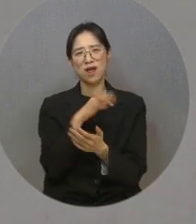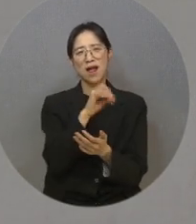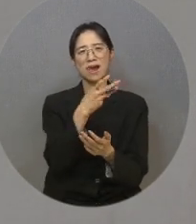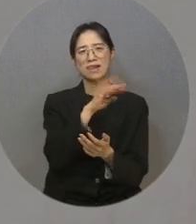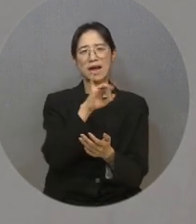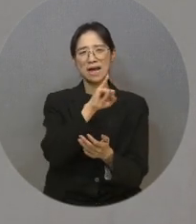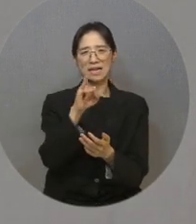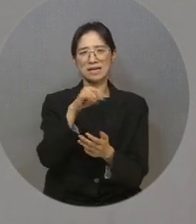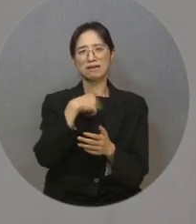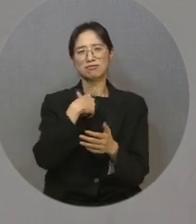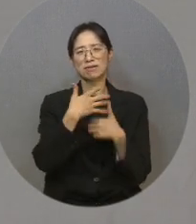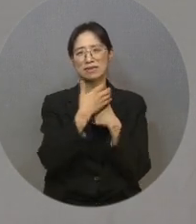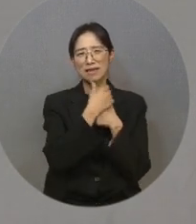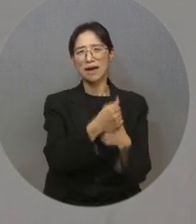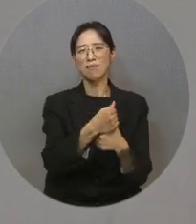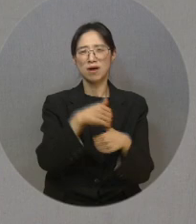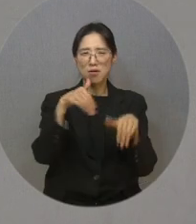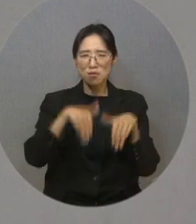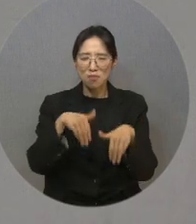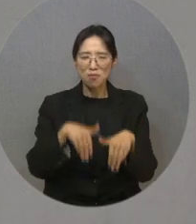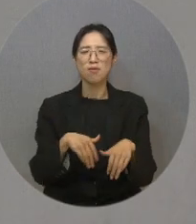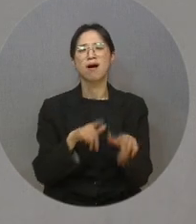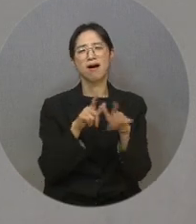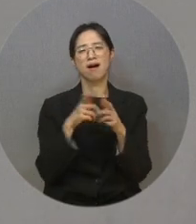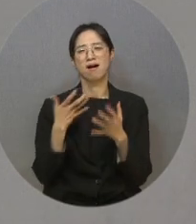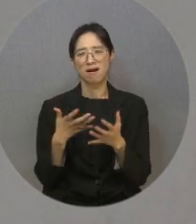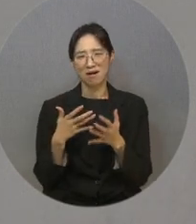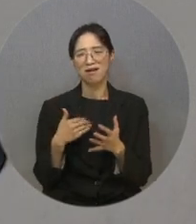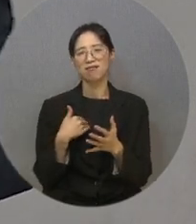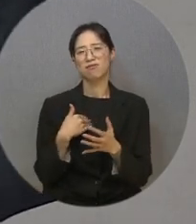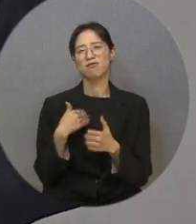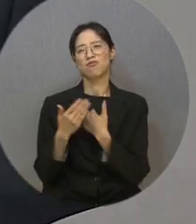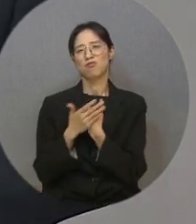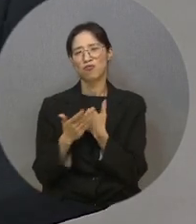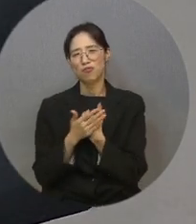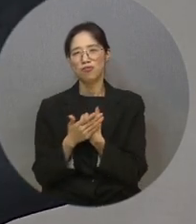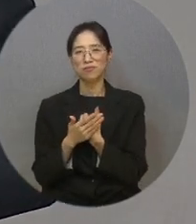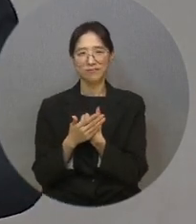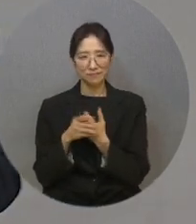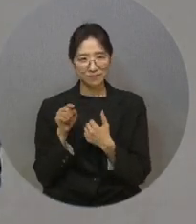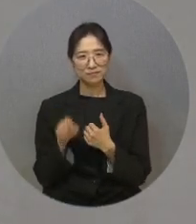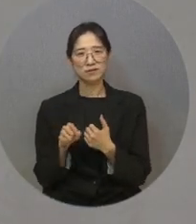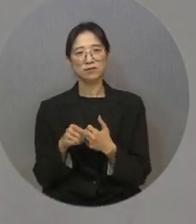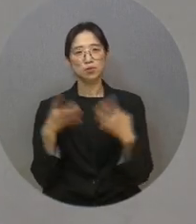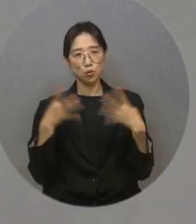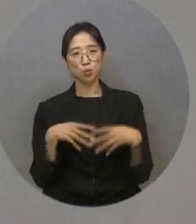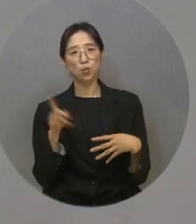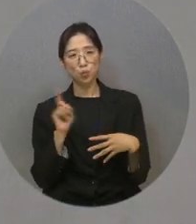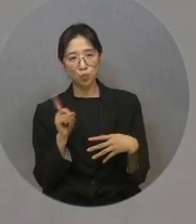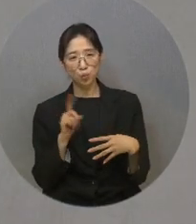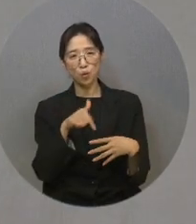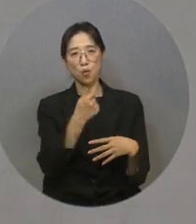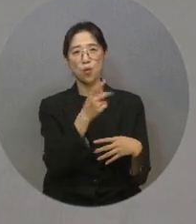끌어가면 노비도 되고 뭐 노예가 돼야 되는데 우리를 살려달라고 하니까 거기서 조건부가 뭐냐면